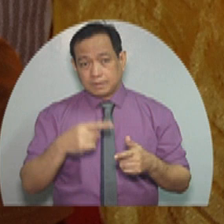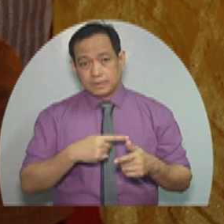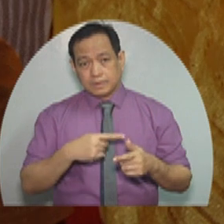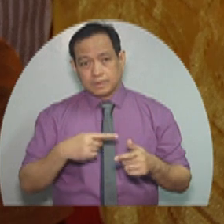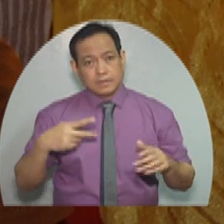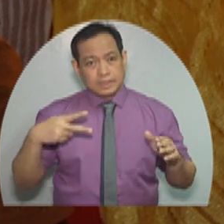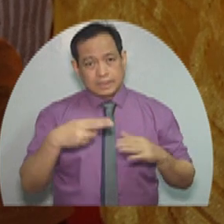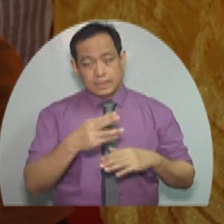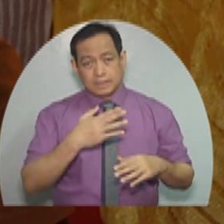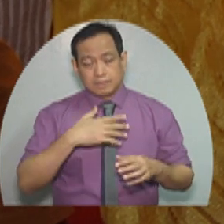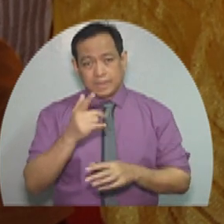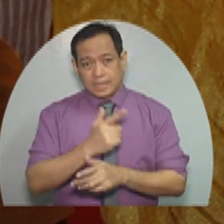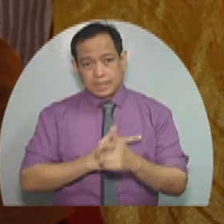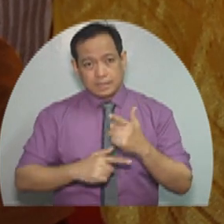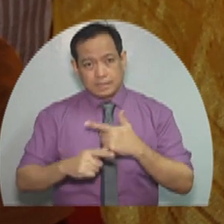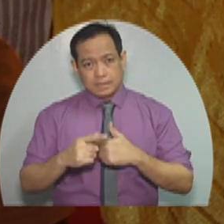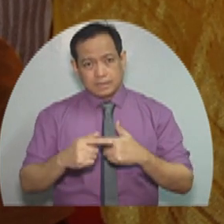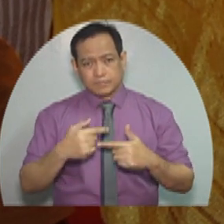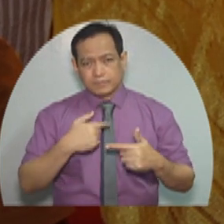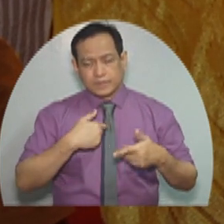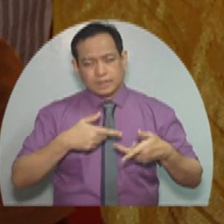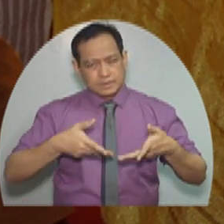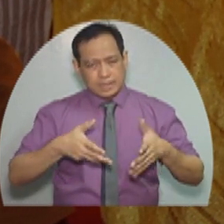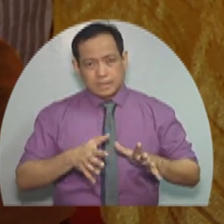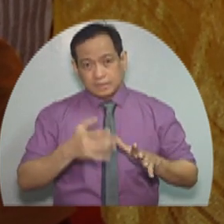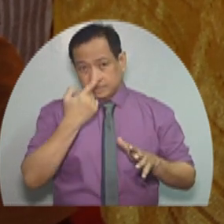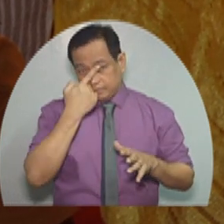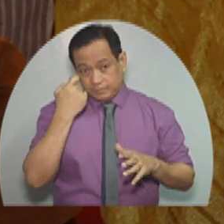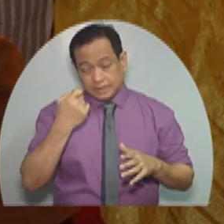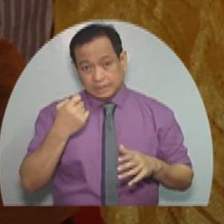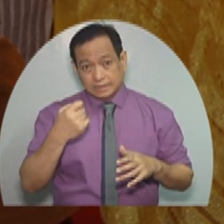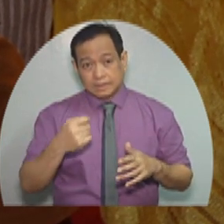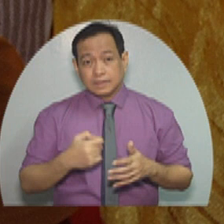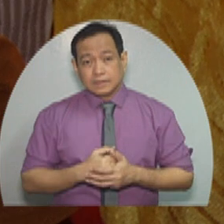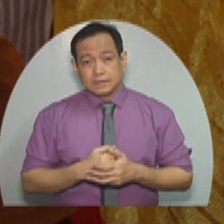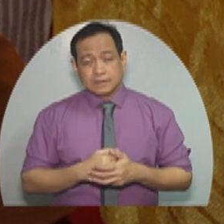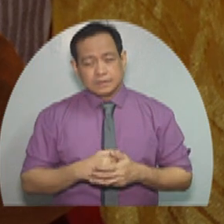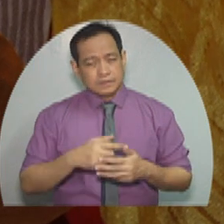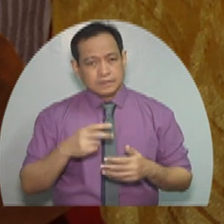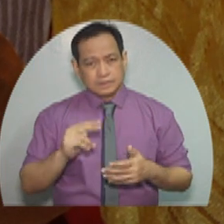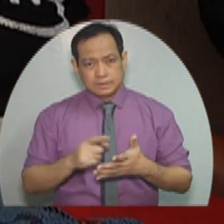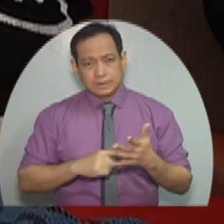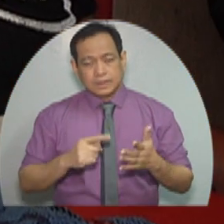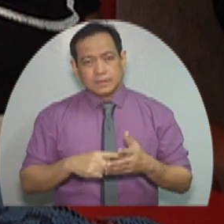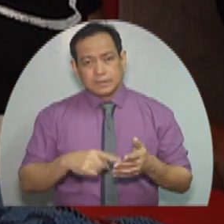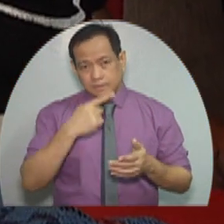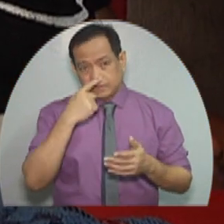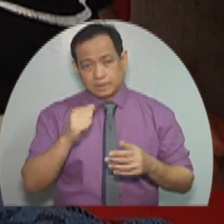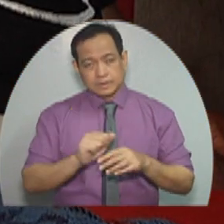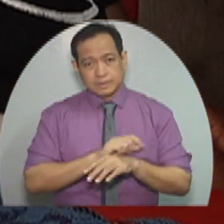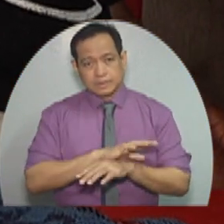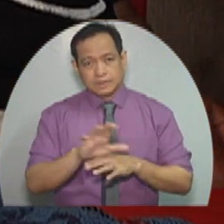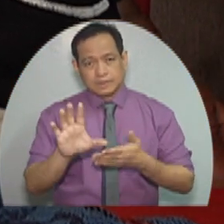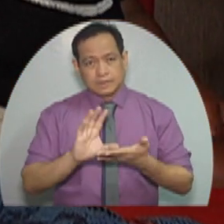patuloy na po yung binti ko, pumayag na lang po ako kasi ano na rin naman po, nabaklay naman na rin po.